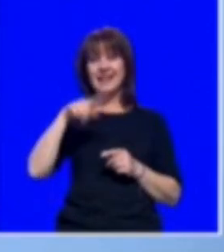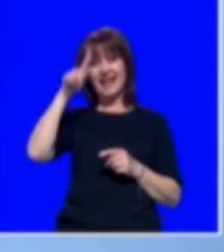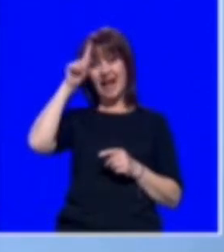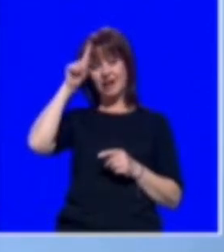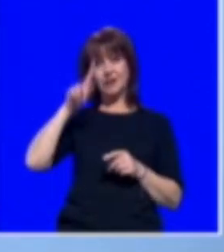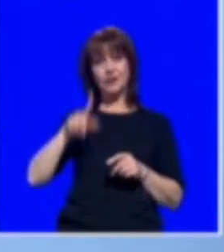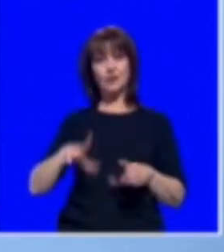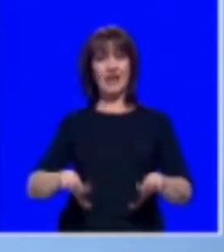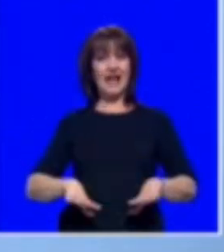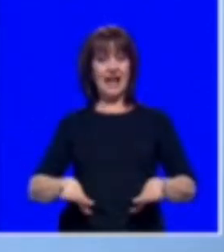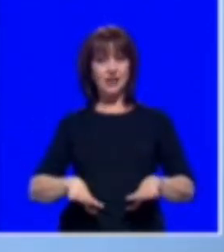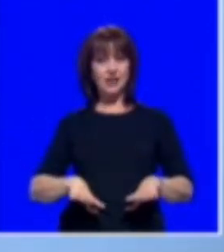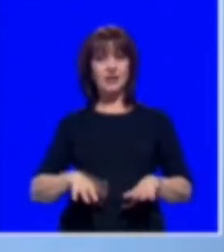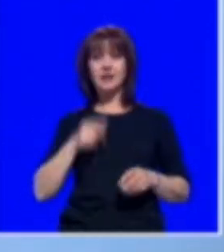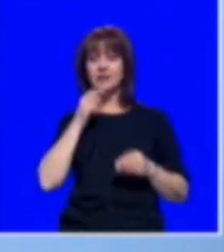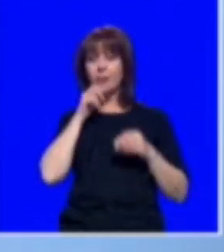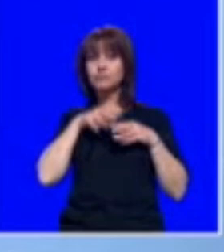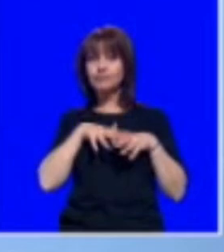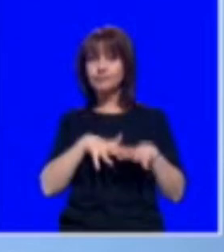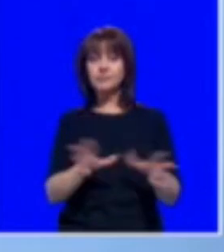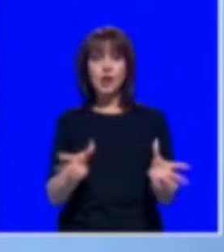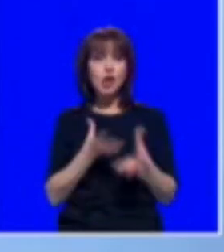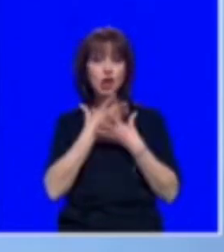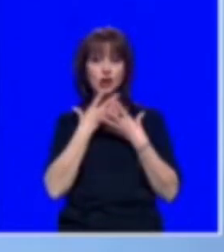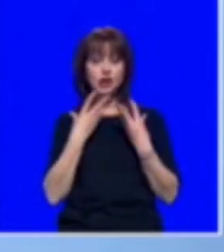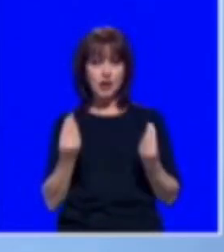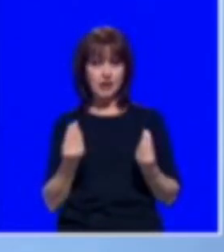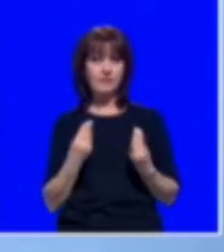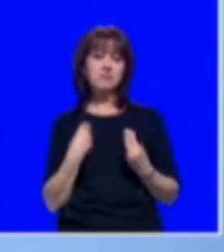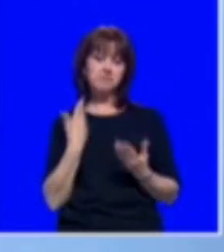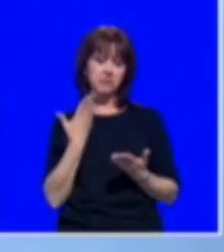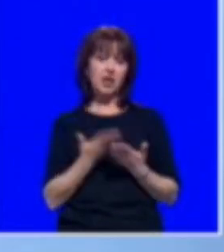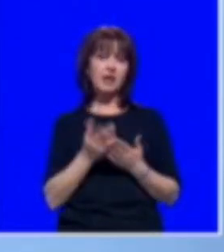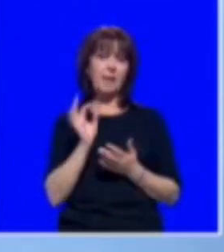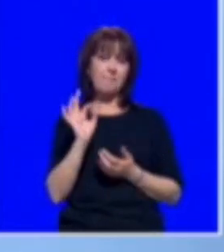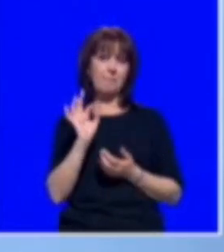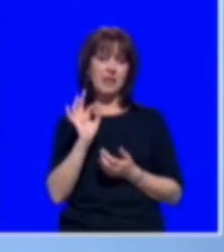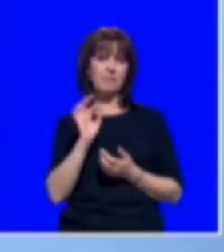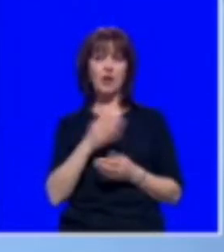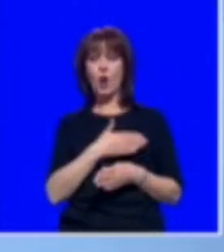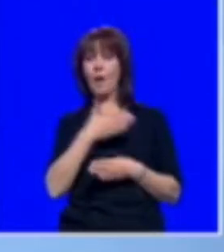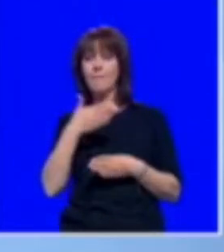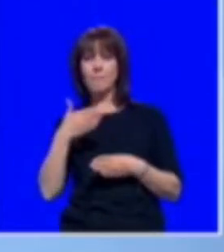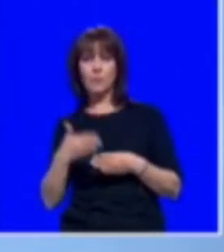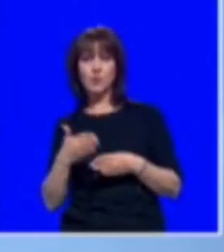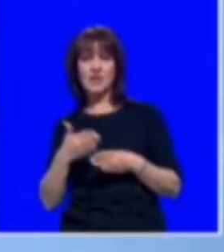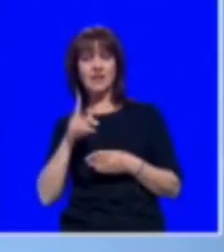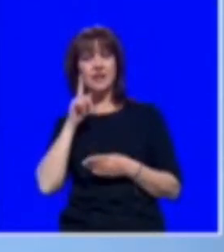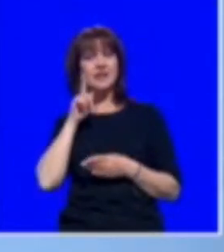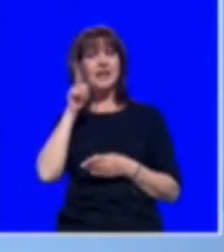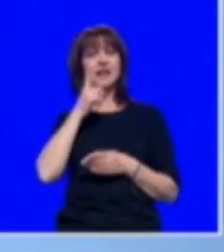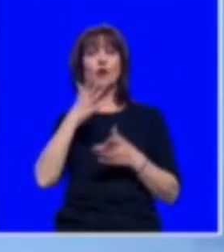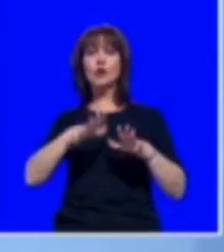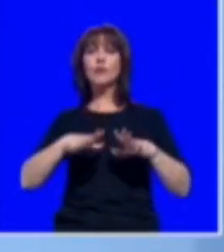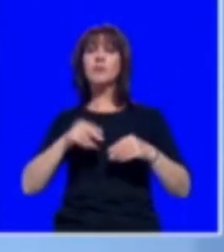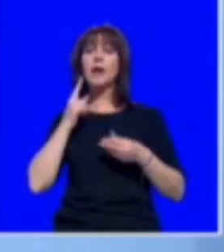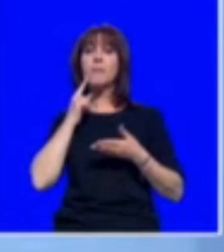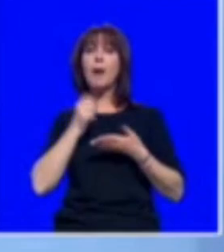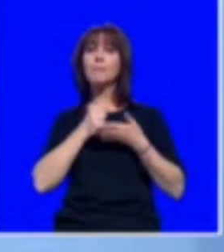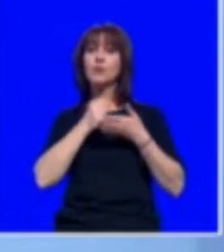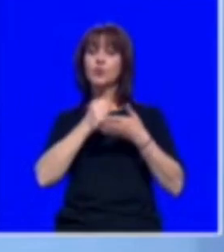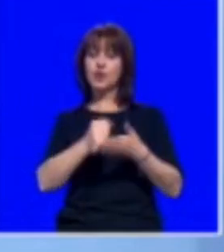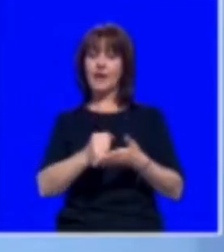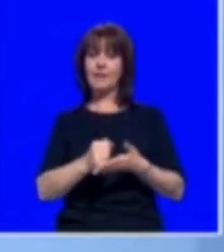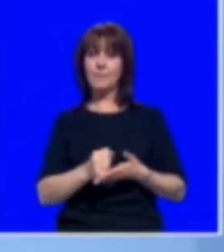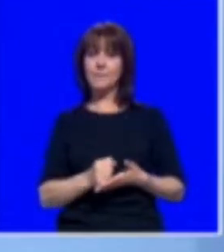софиянци изтичат. Защото, мога да дам пример, включително от последните дни, когато приехме бюджета и